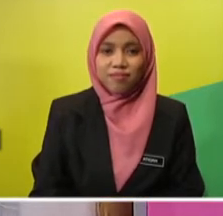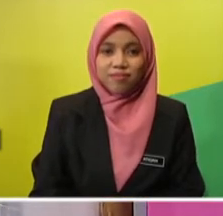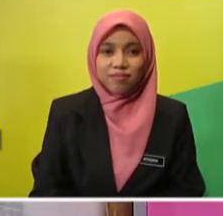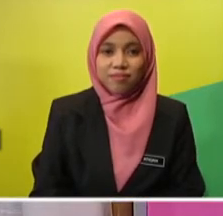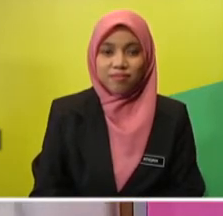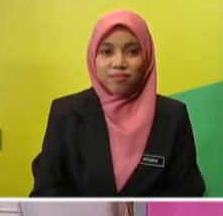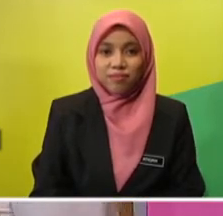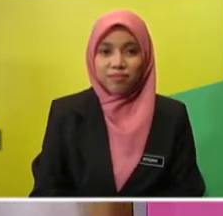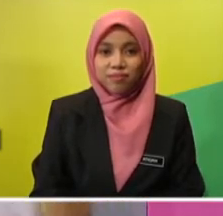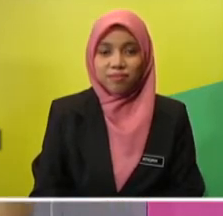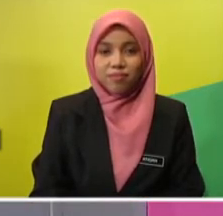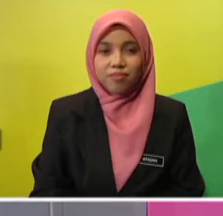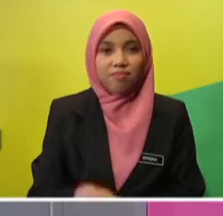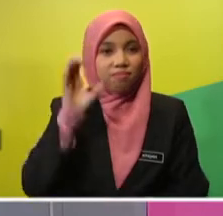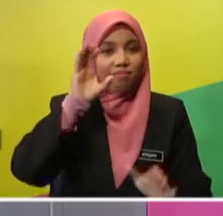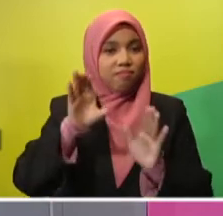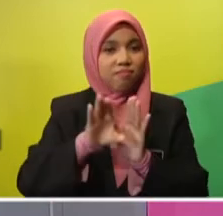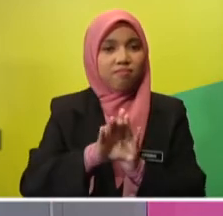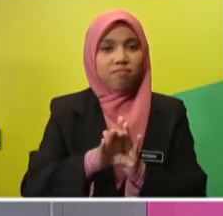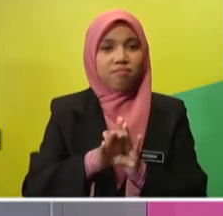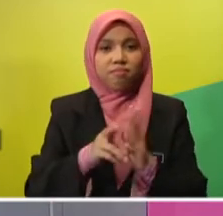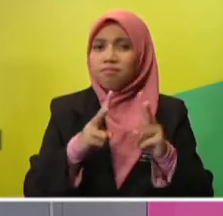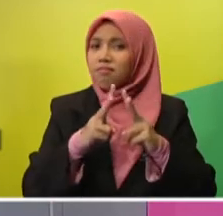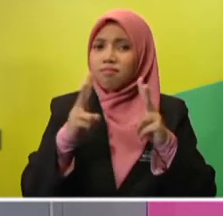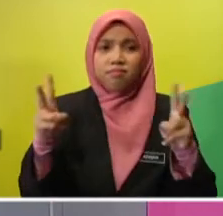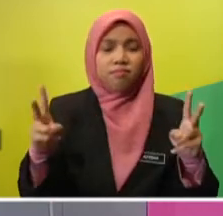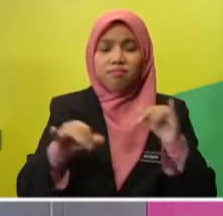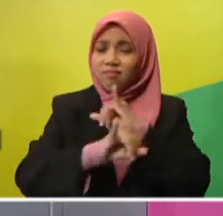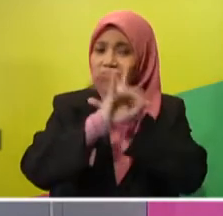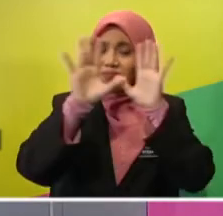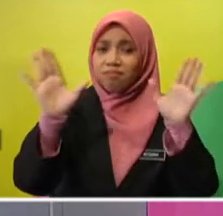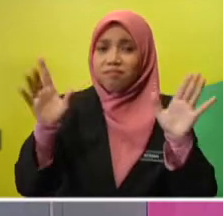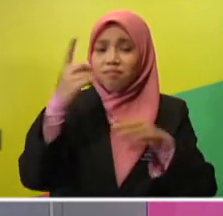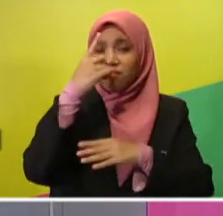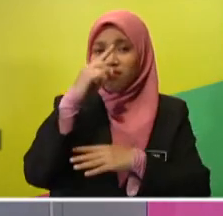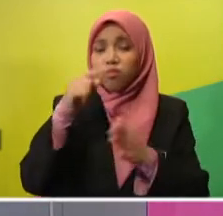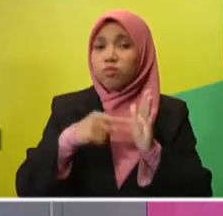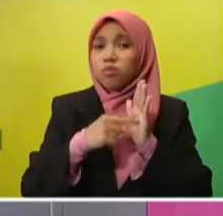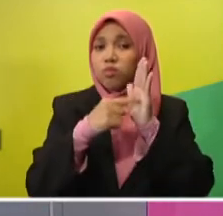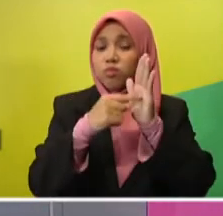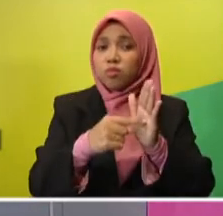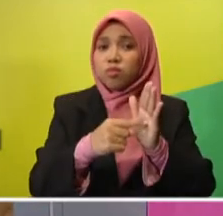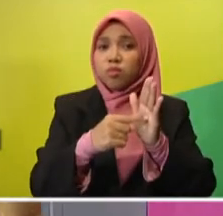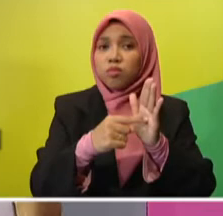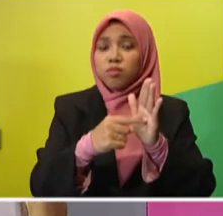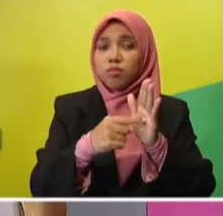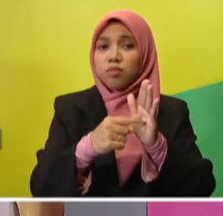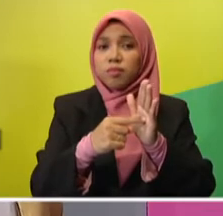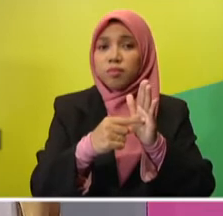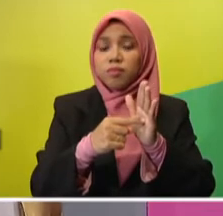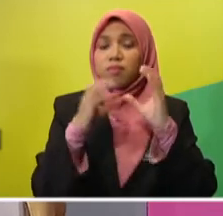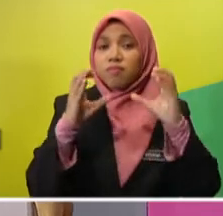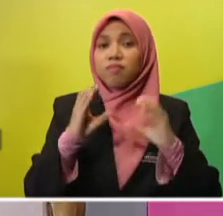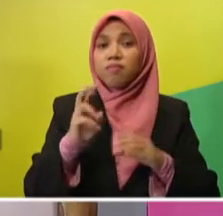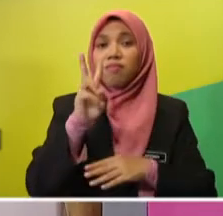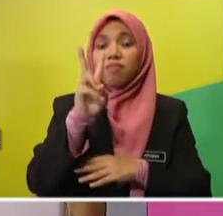gambar ni cukup jelas untuk menunjukkan situasi kedua selepas berhenti